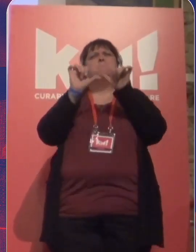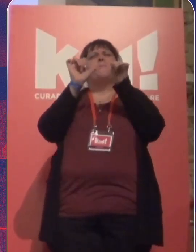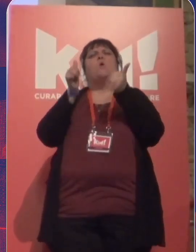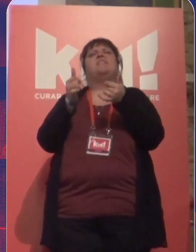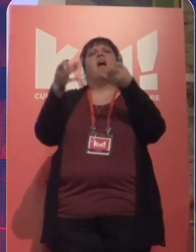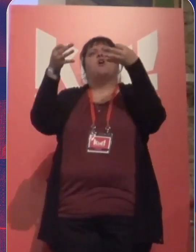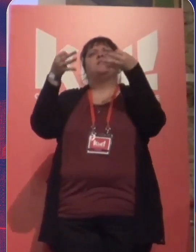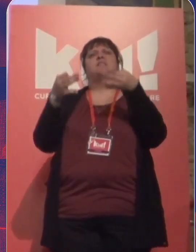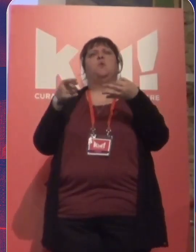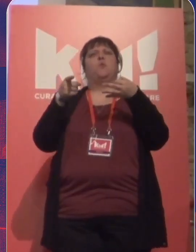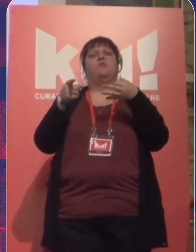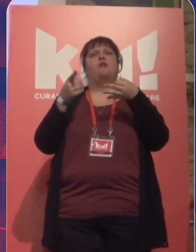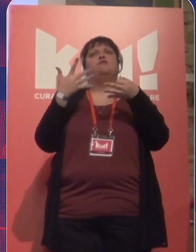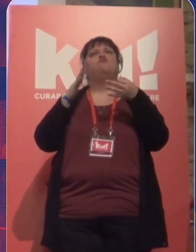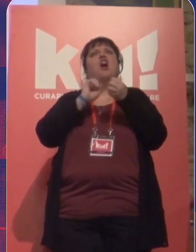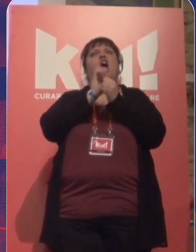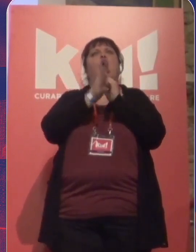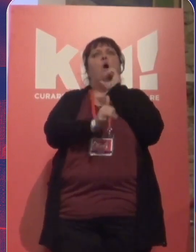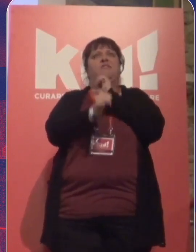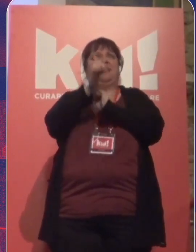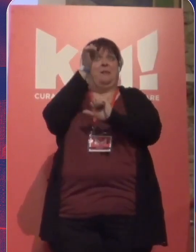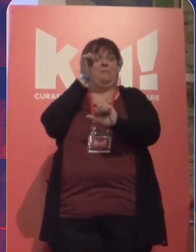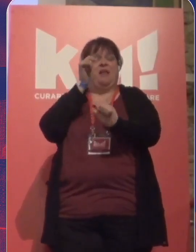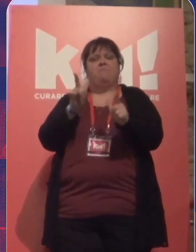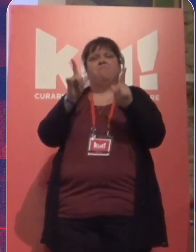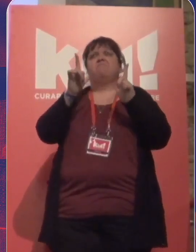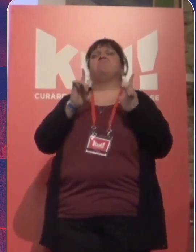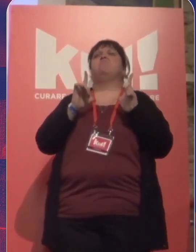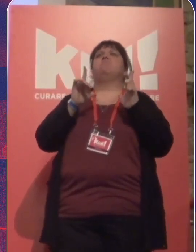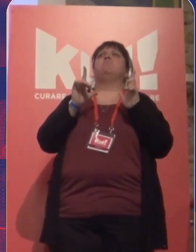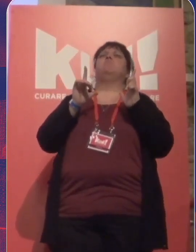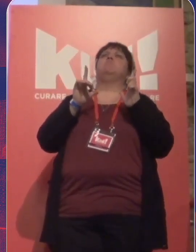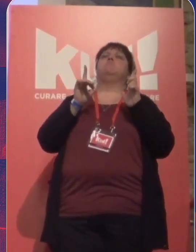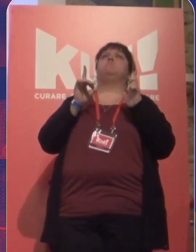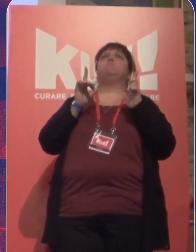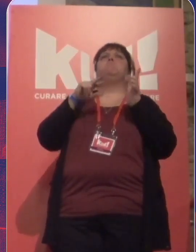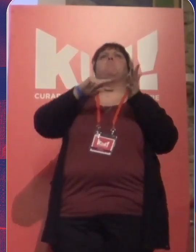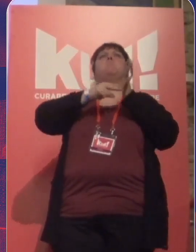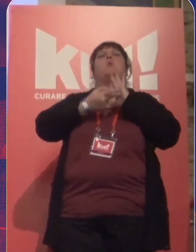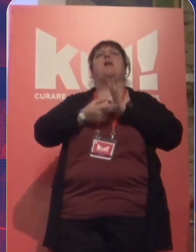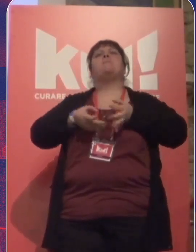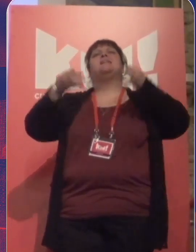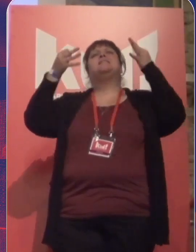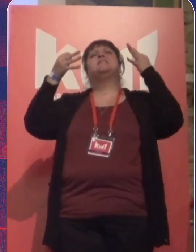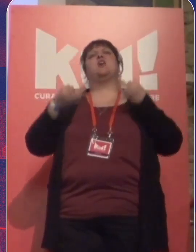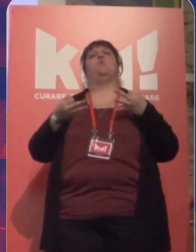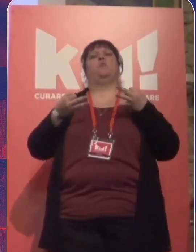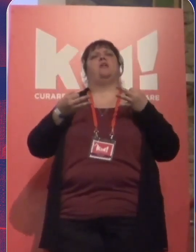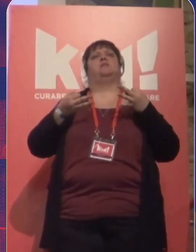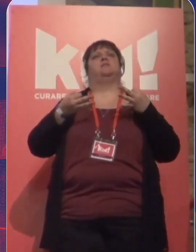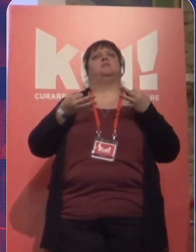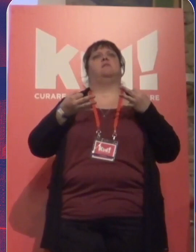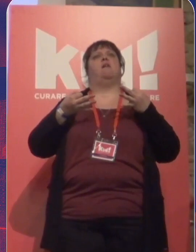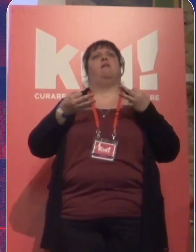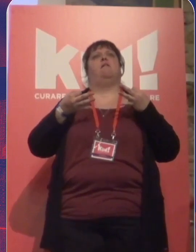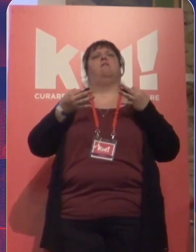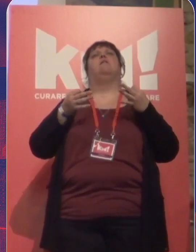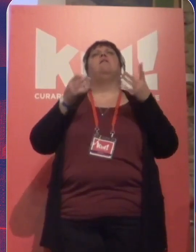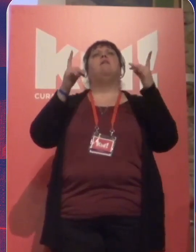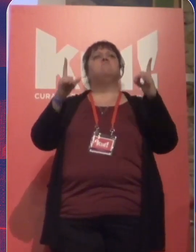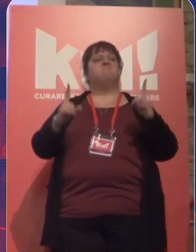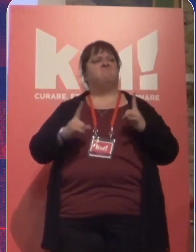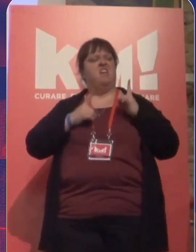del covip il problema della sicurezza e della difesa dell'identità nazionale